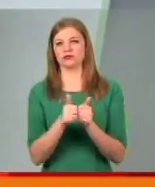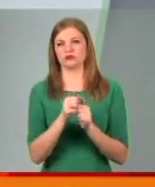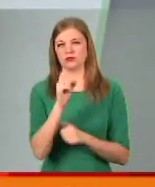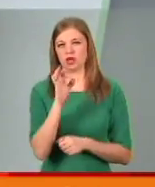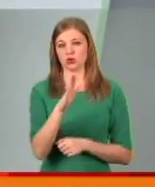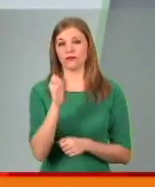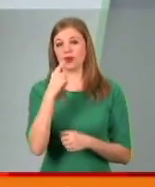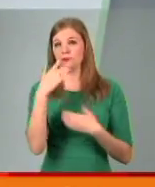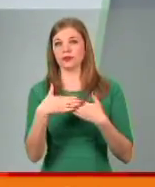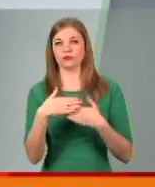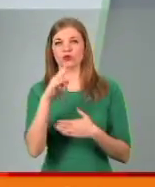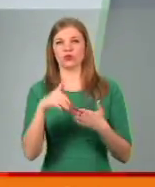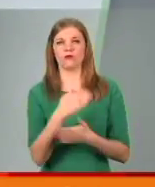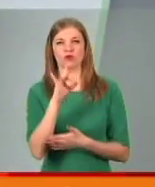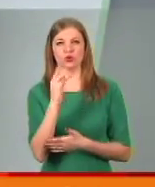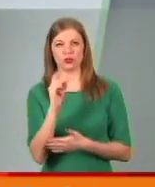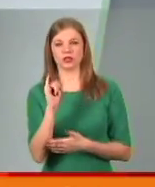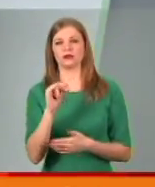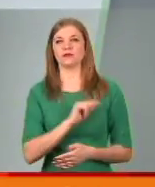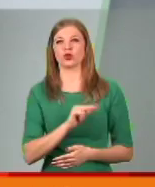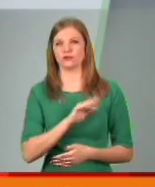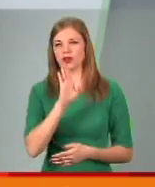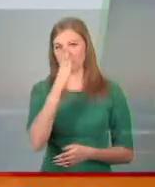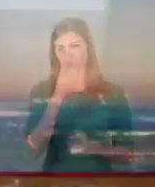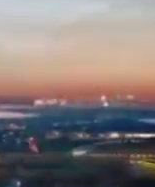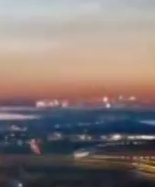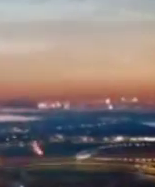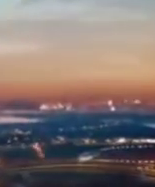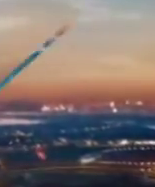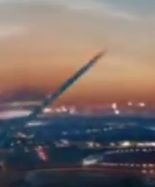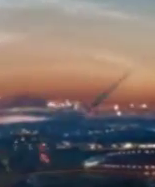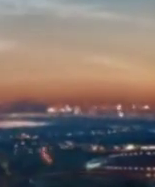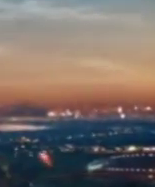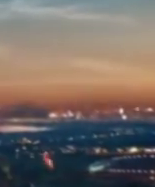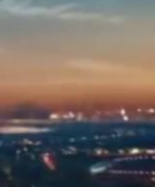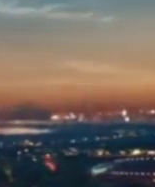та Приазов'ї, а неподалік Новотроїцького і Павлополя працювали ворожі снайпери.